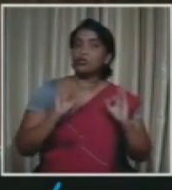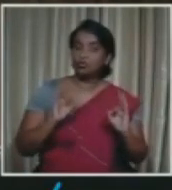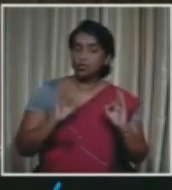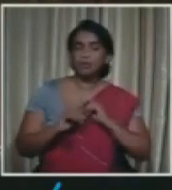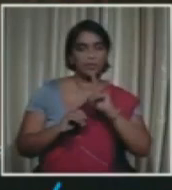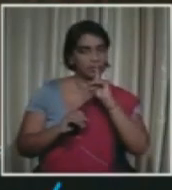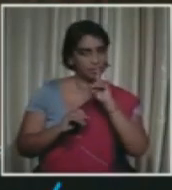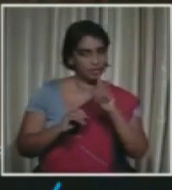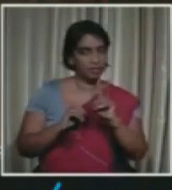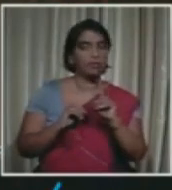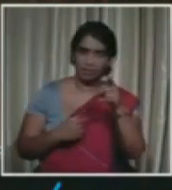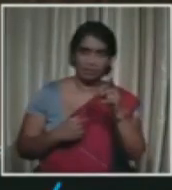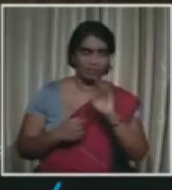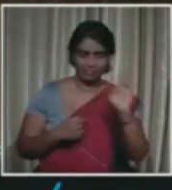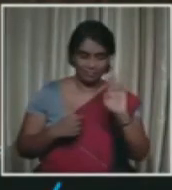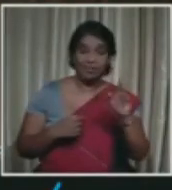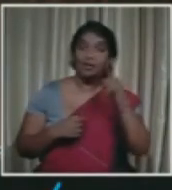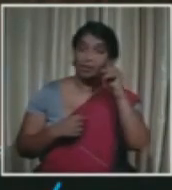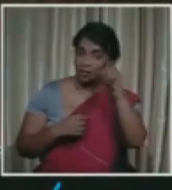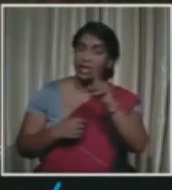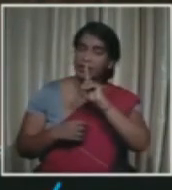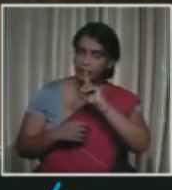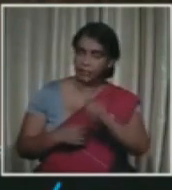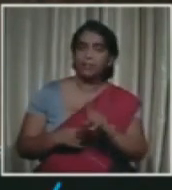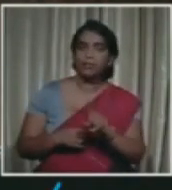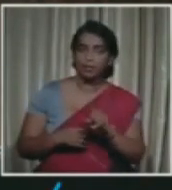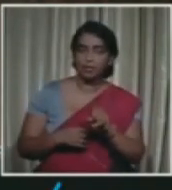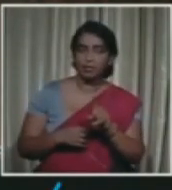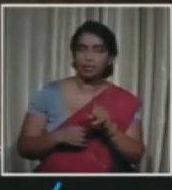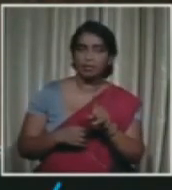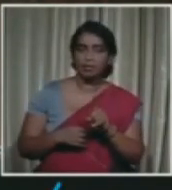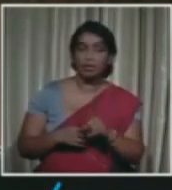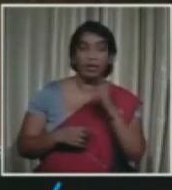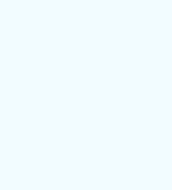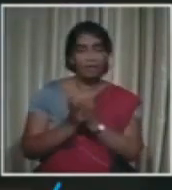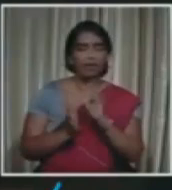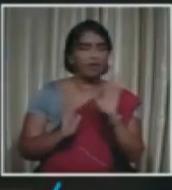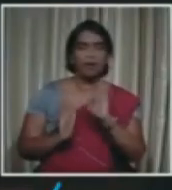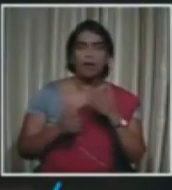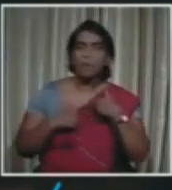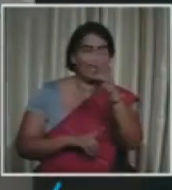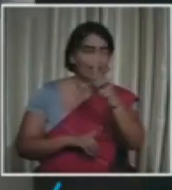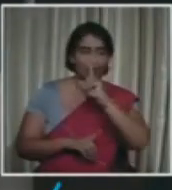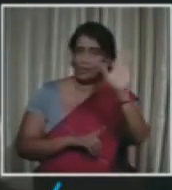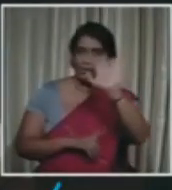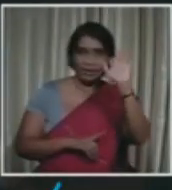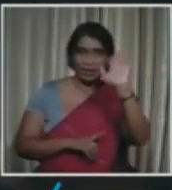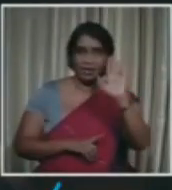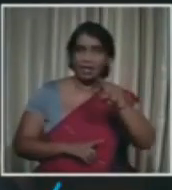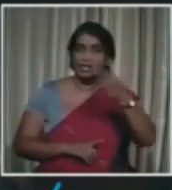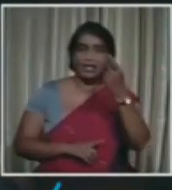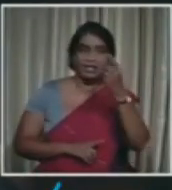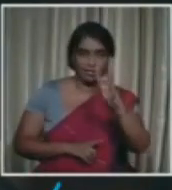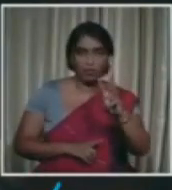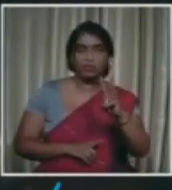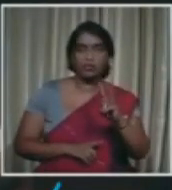කරලා තියෙනවා. ඒක අදත් වළංගුයි. ඔබතුමා කිව්වා ඒක. ඔබතුමා වැරදි විග්‍රහයක් කළා කියලා මම කියනවා. අපි පුදුම වුණා. ඔබ 113